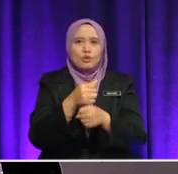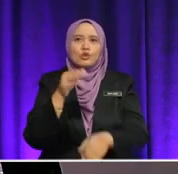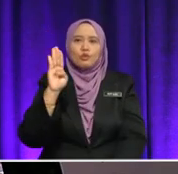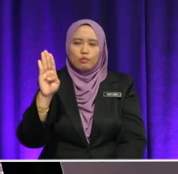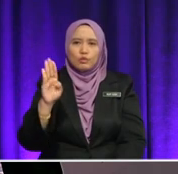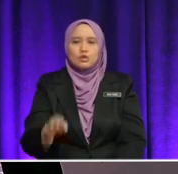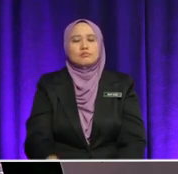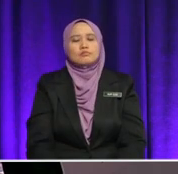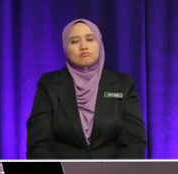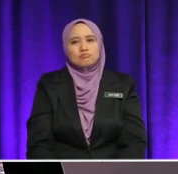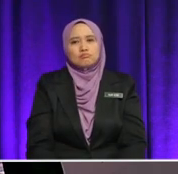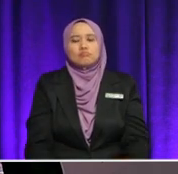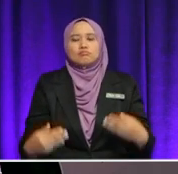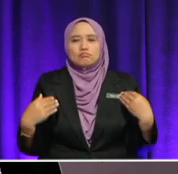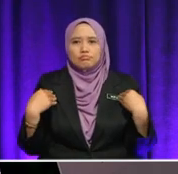anggota